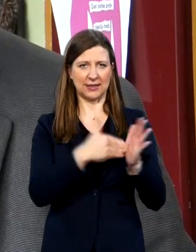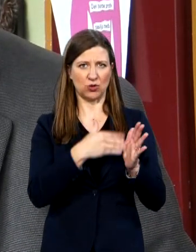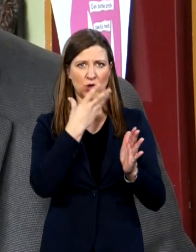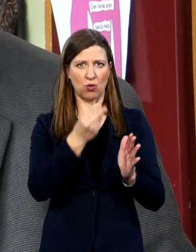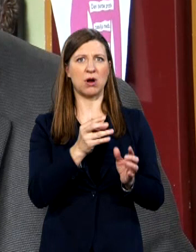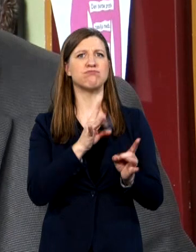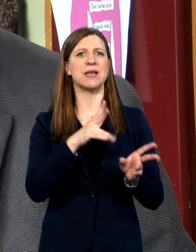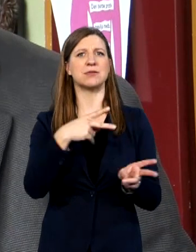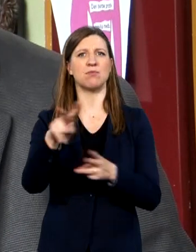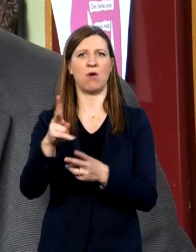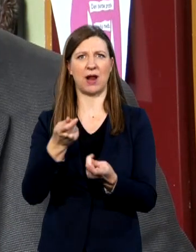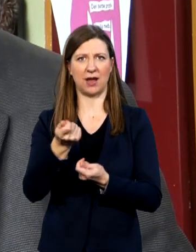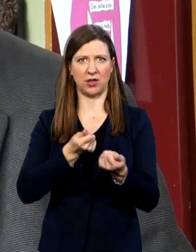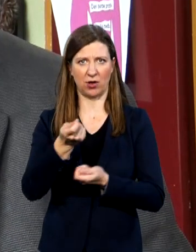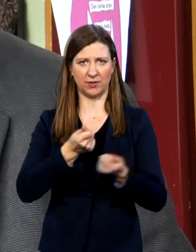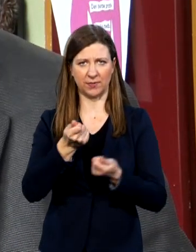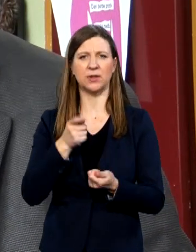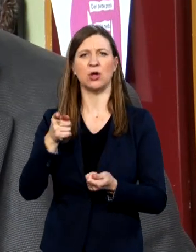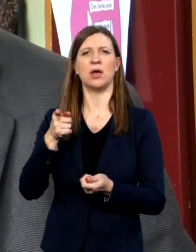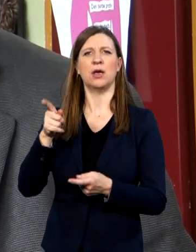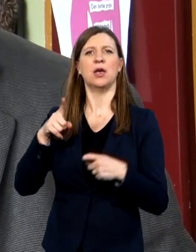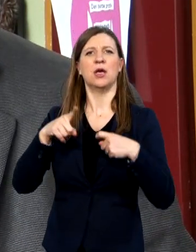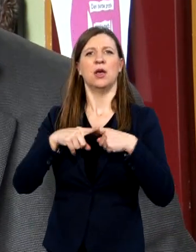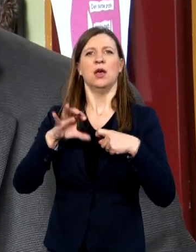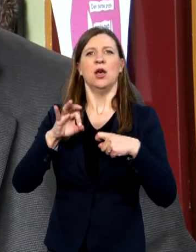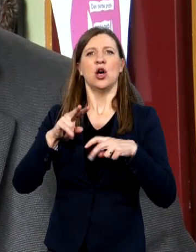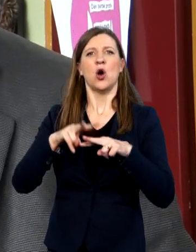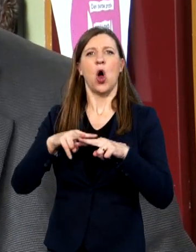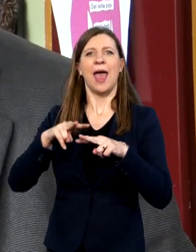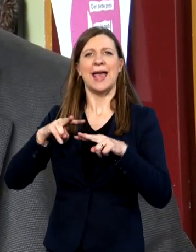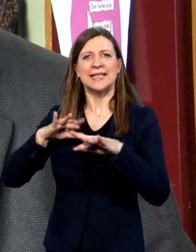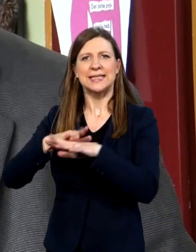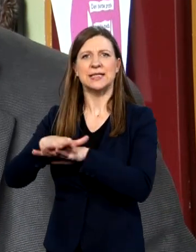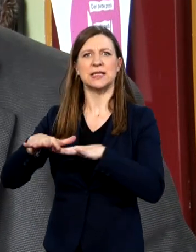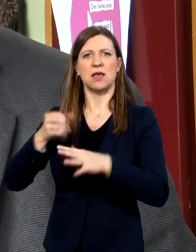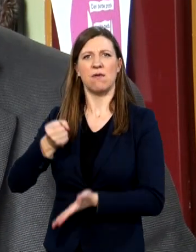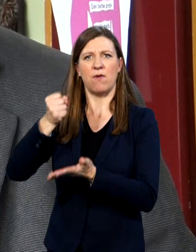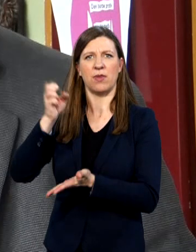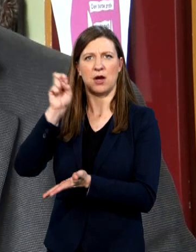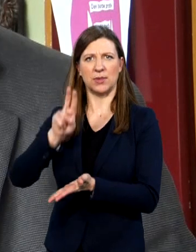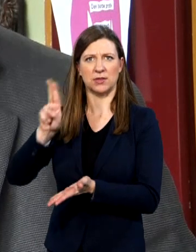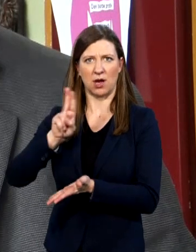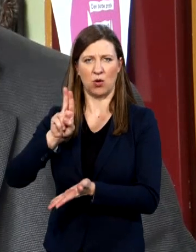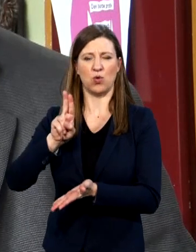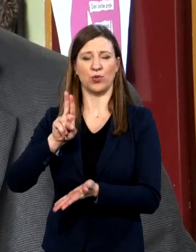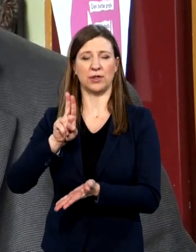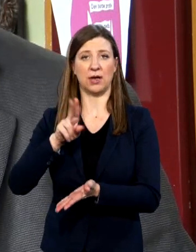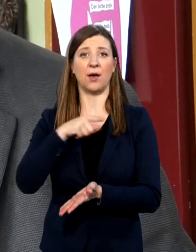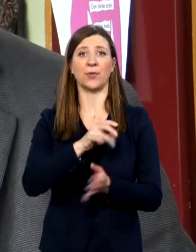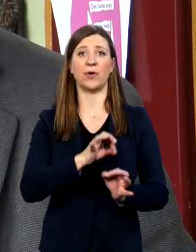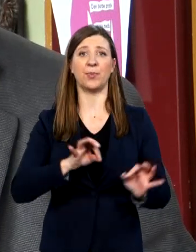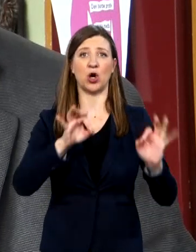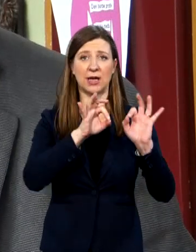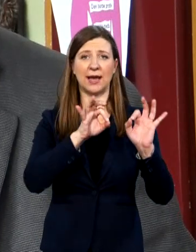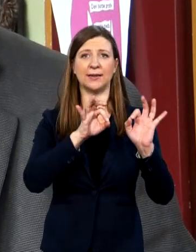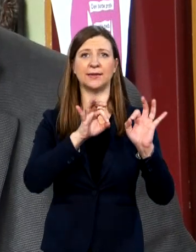besplatnih sredstava iz kohezijskog fonda iz Europske unije, dakle jedno ulaganje zajedničko,